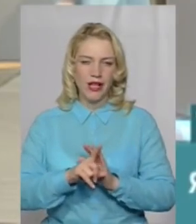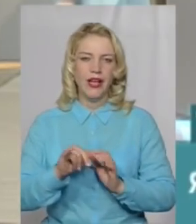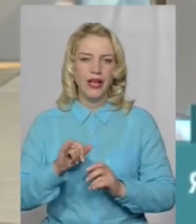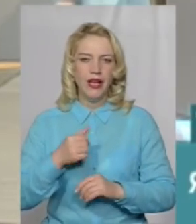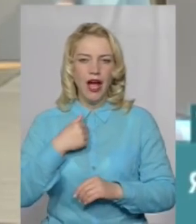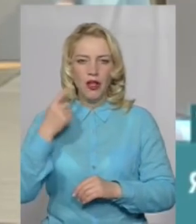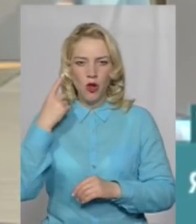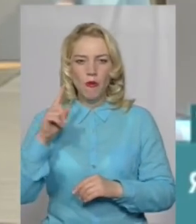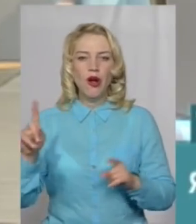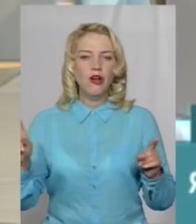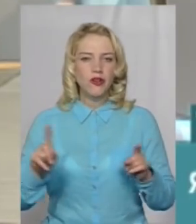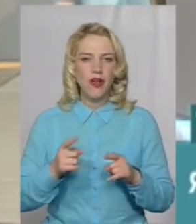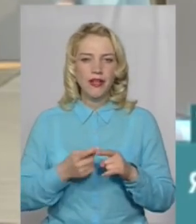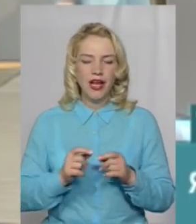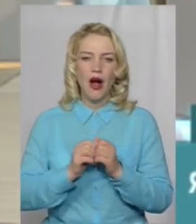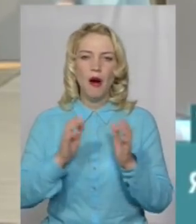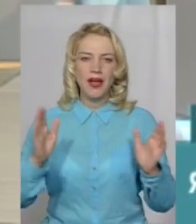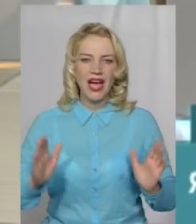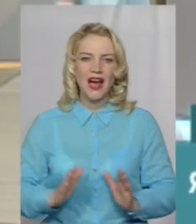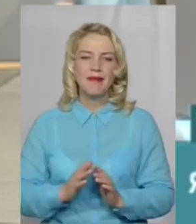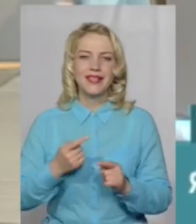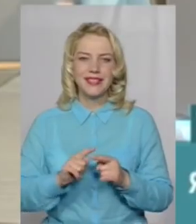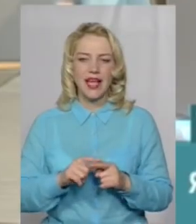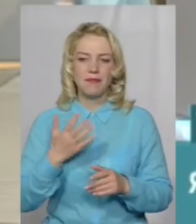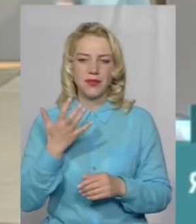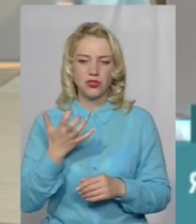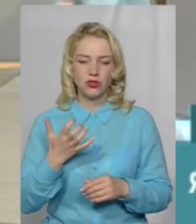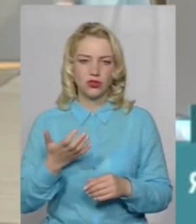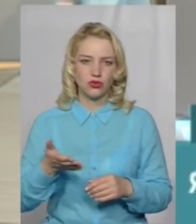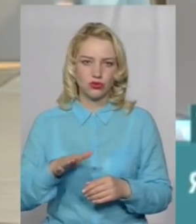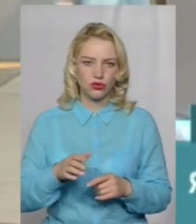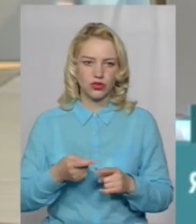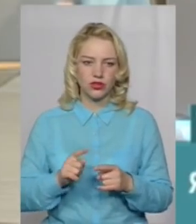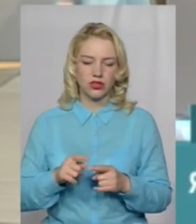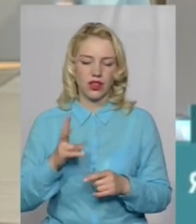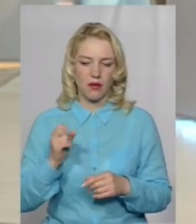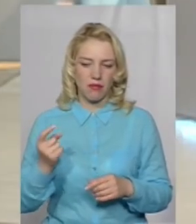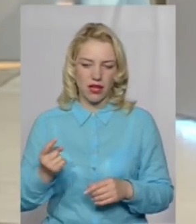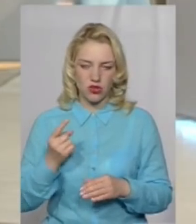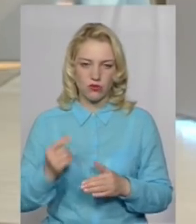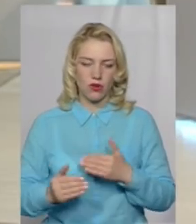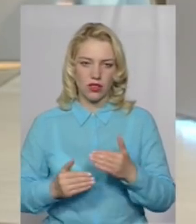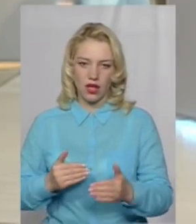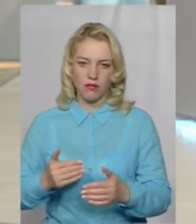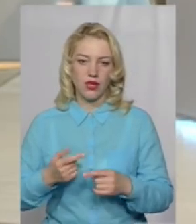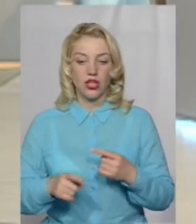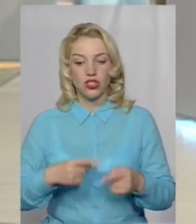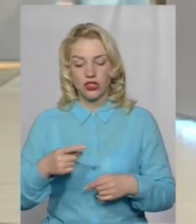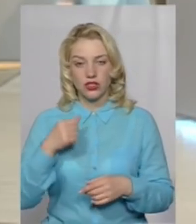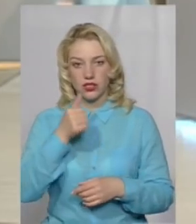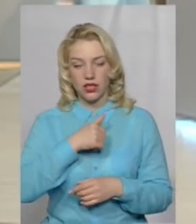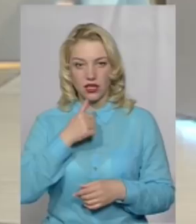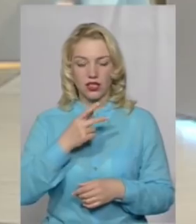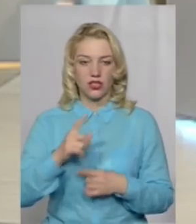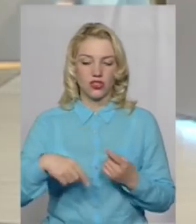я думаю, що ті об'єми, які сьогодні, це біля 500 тисяч штук, от, це на першому етапі. От, слідуючий етап, через рік-два ми